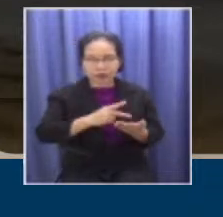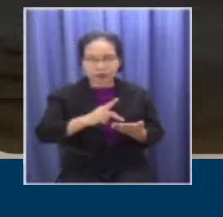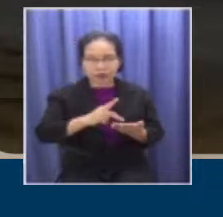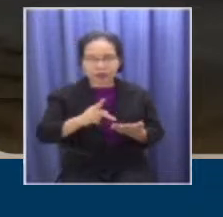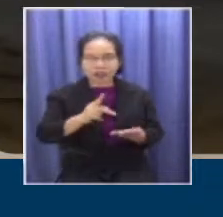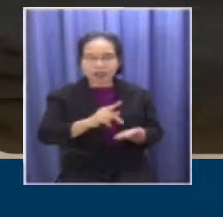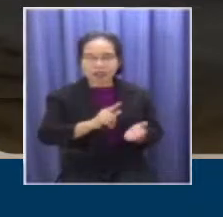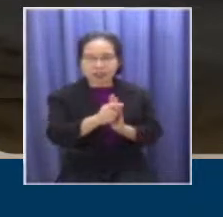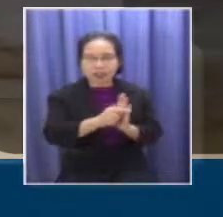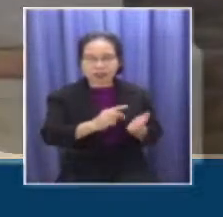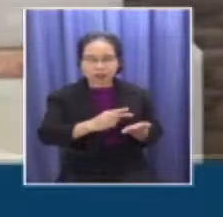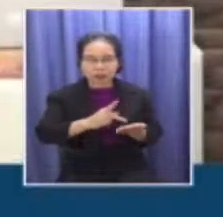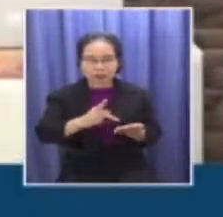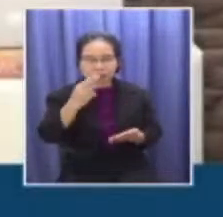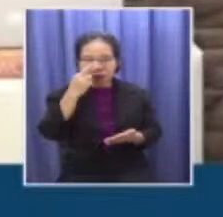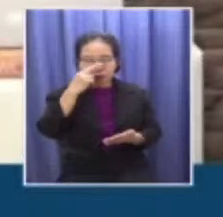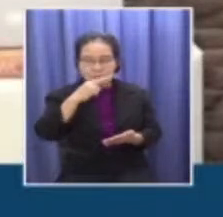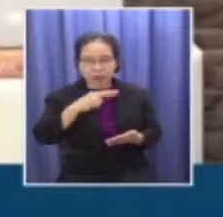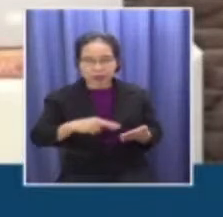Bɛka sɛ ya wo eye